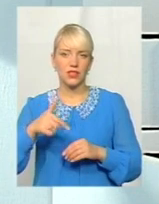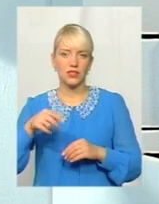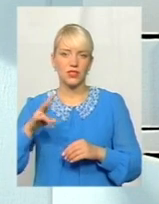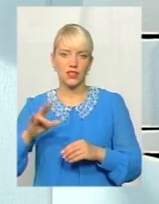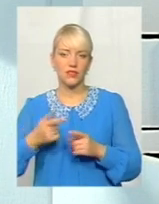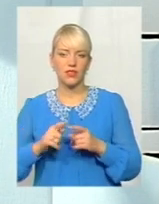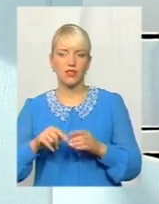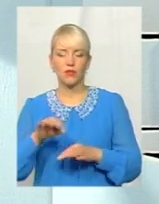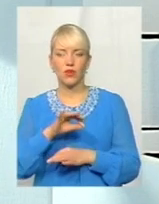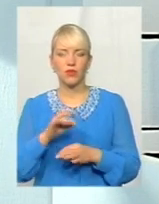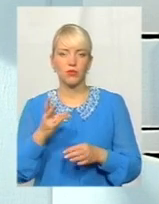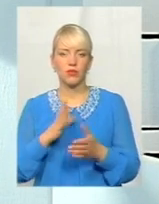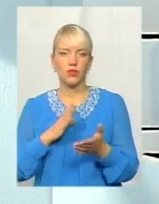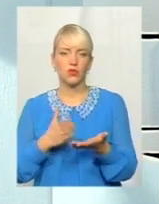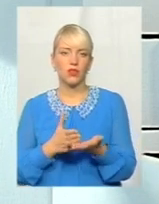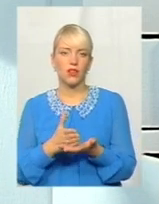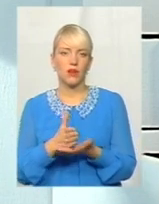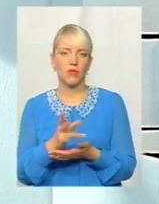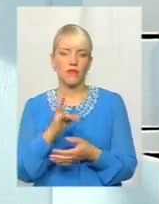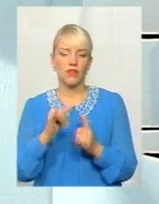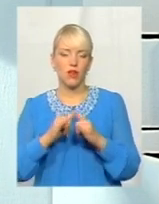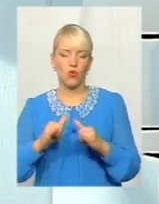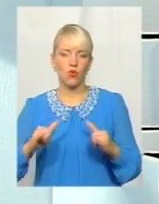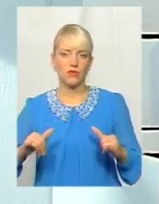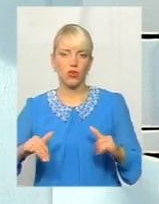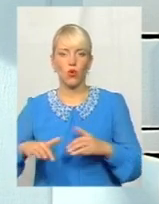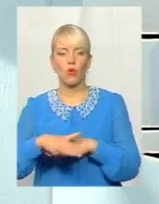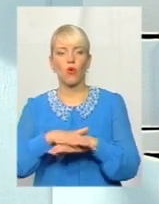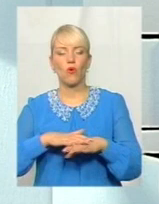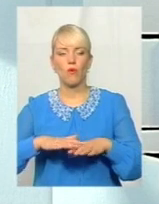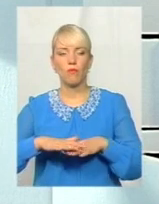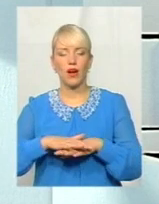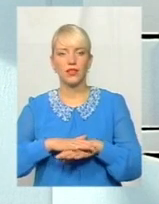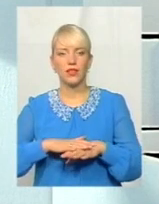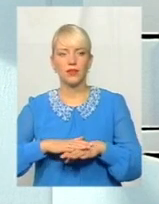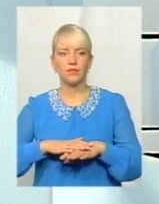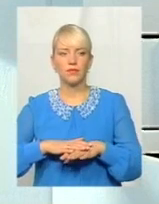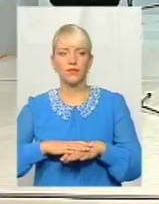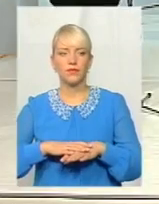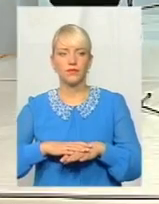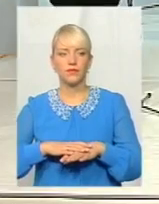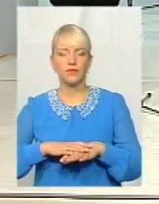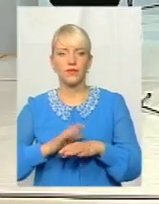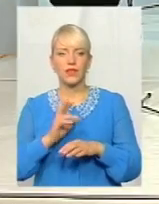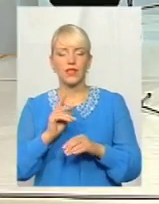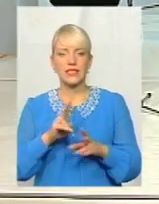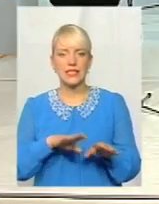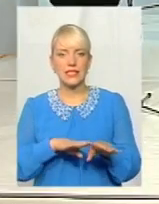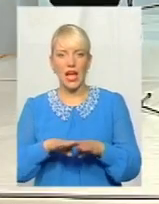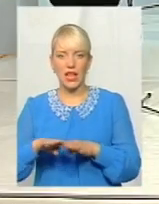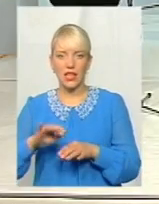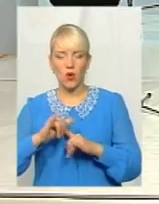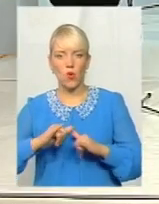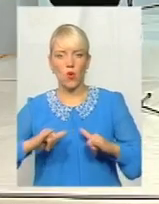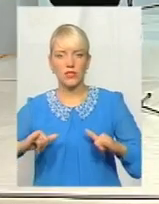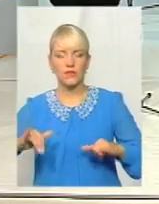проєкти мають бути направлені на розвиток громади, знову ж таки, в руслі сталого розвитку. І